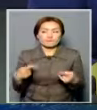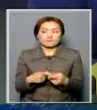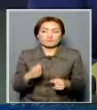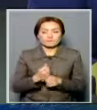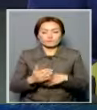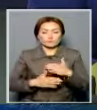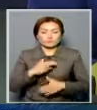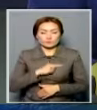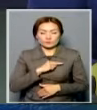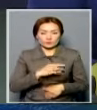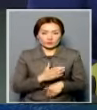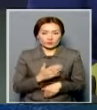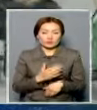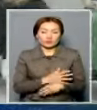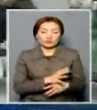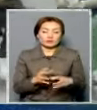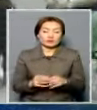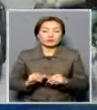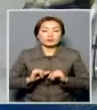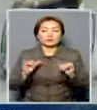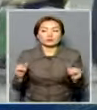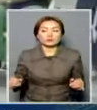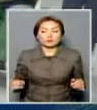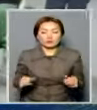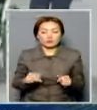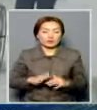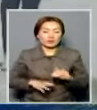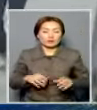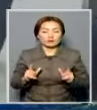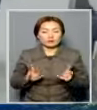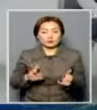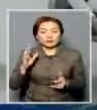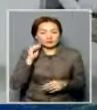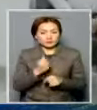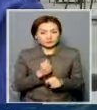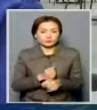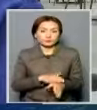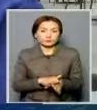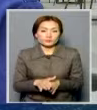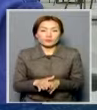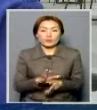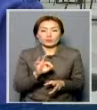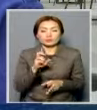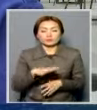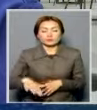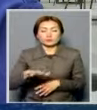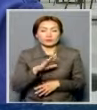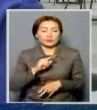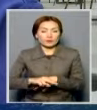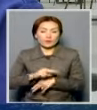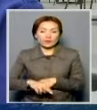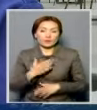направление реабилитации цель увеличение количества специалистов инструкторов реабилитологов в области обучения